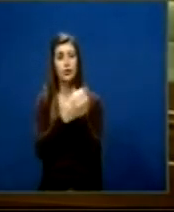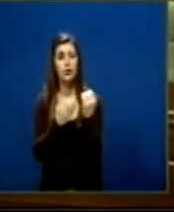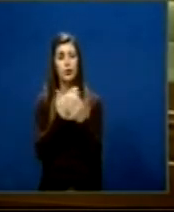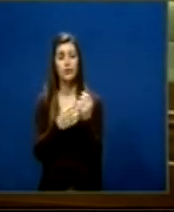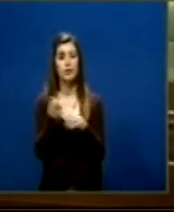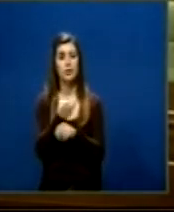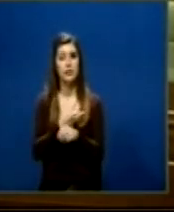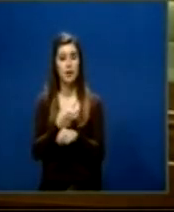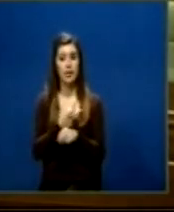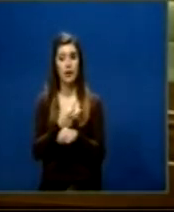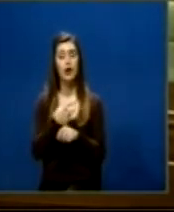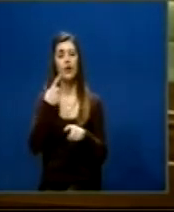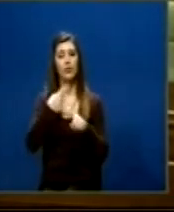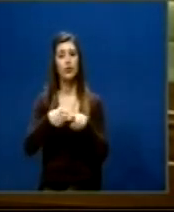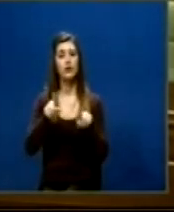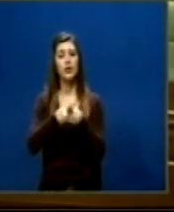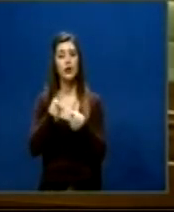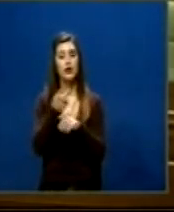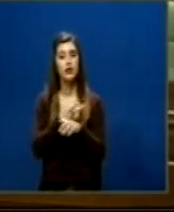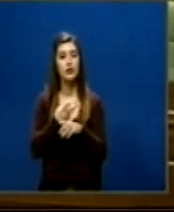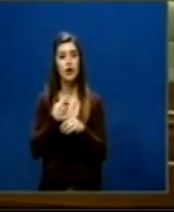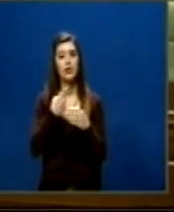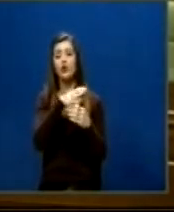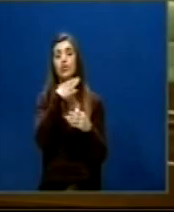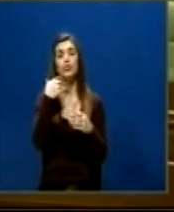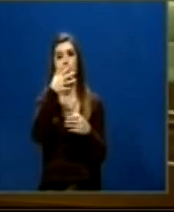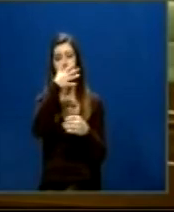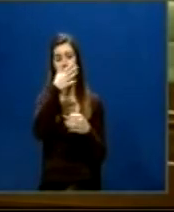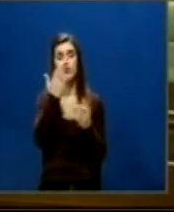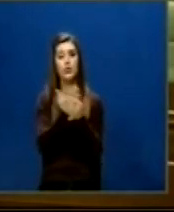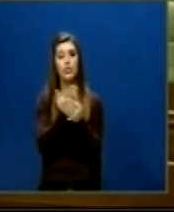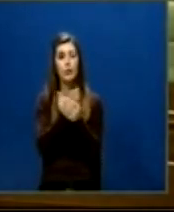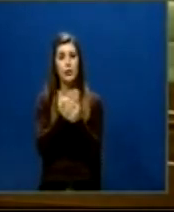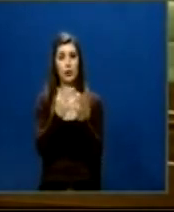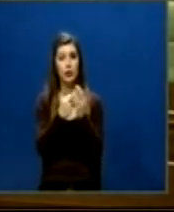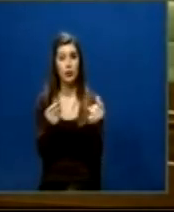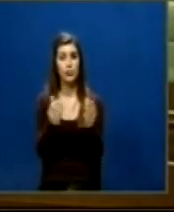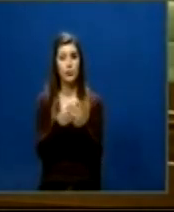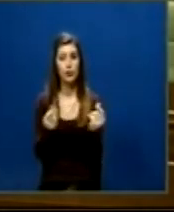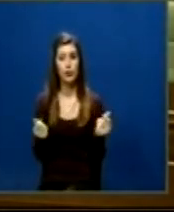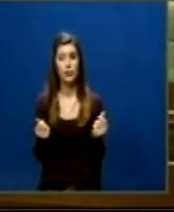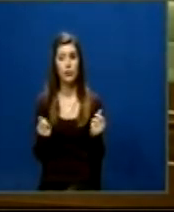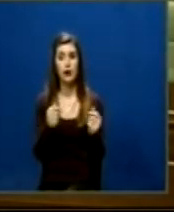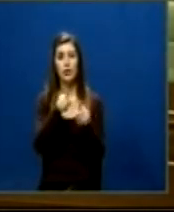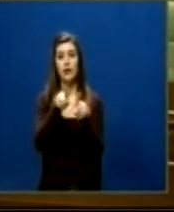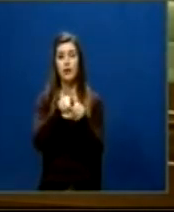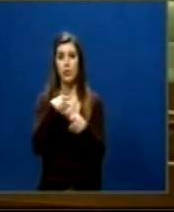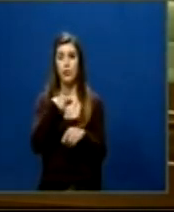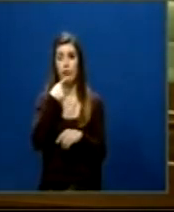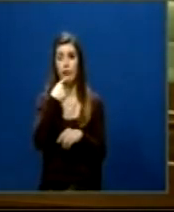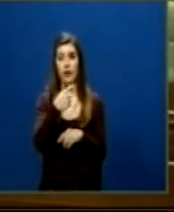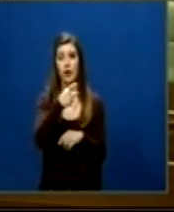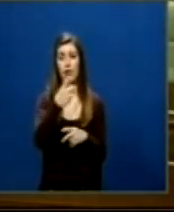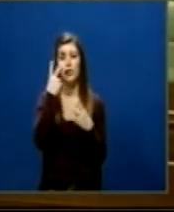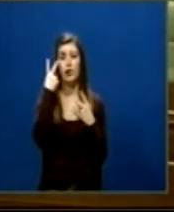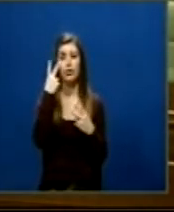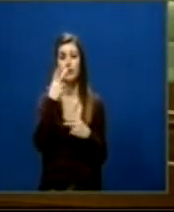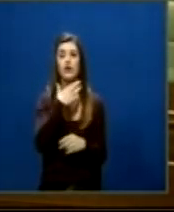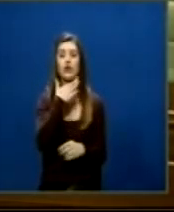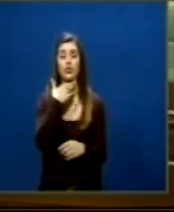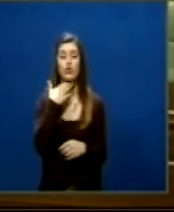pas edhe damtime të shtetit dhe dokumentacioneve shtetërore. Po unë do të thosha që kjo çështje është